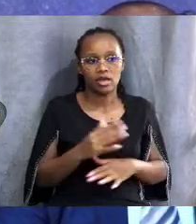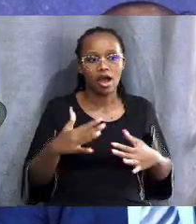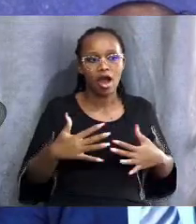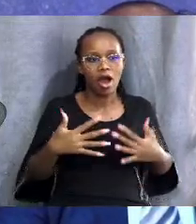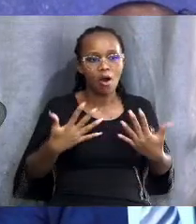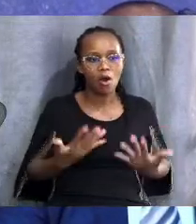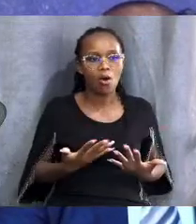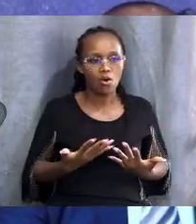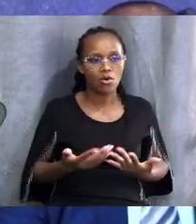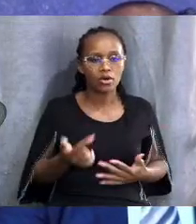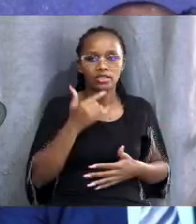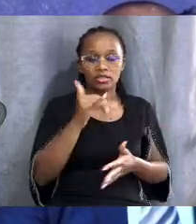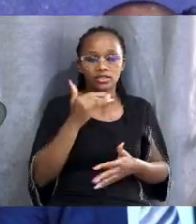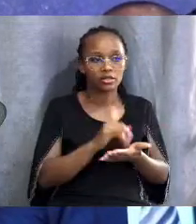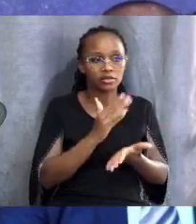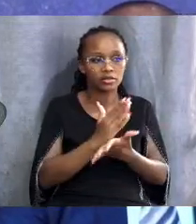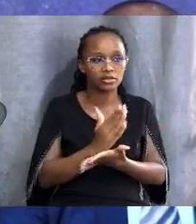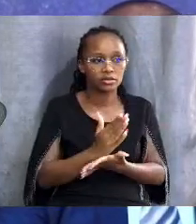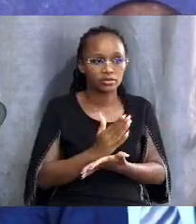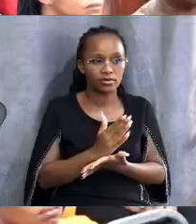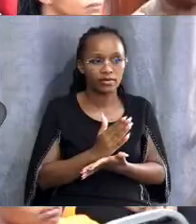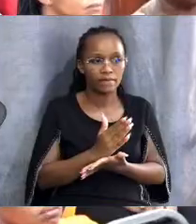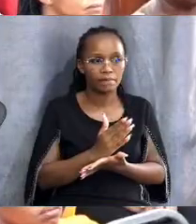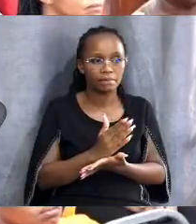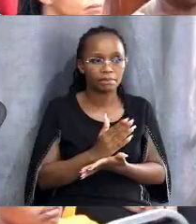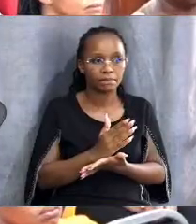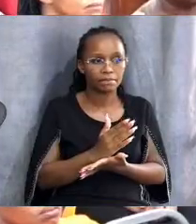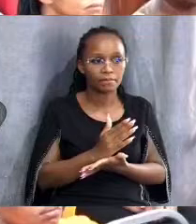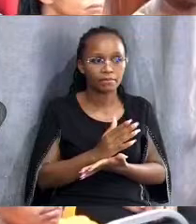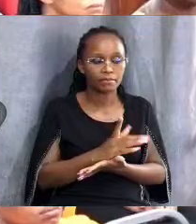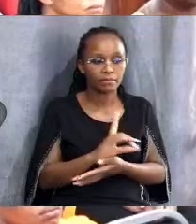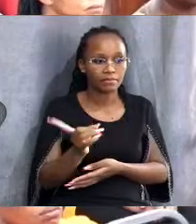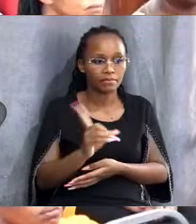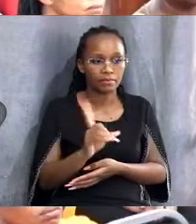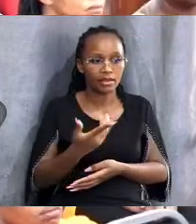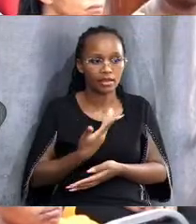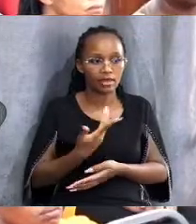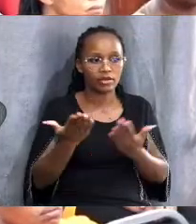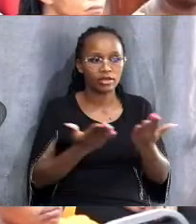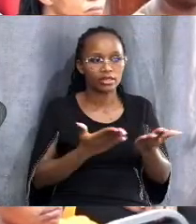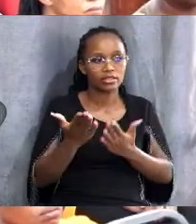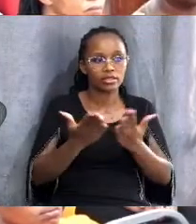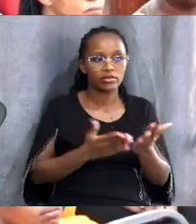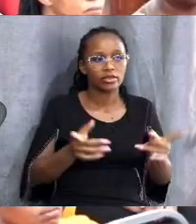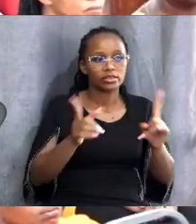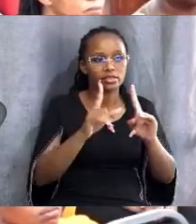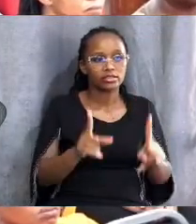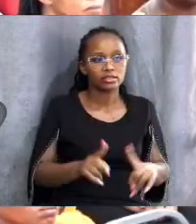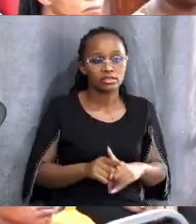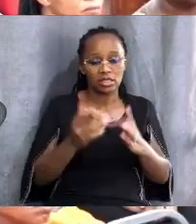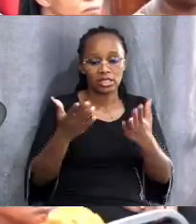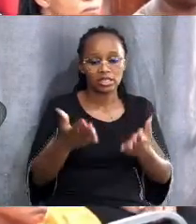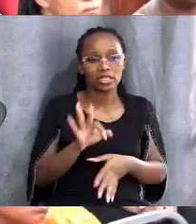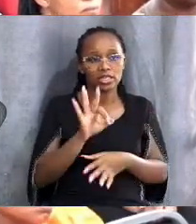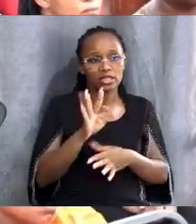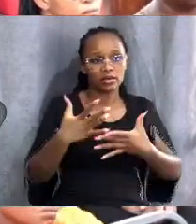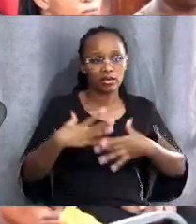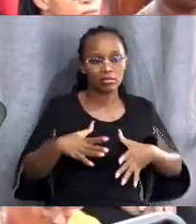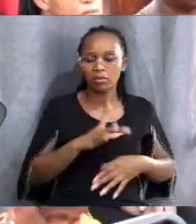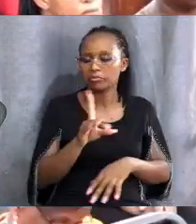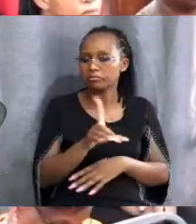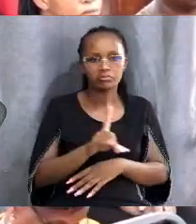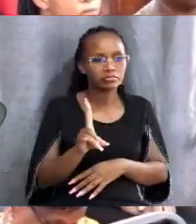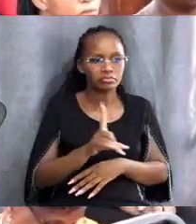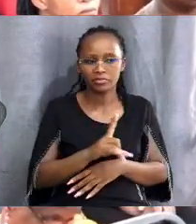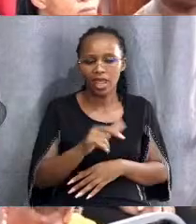vile ilisemekana ni ya kwamba hatujawahi kuwa na ibada ya memorial ya watu